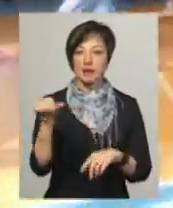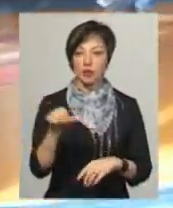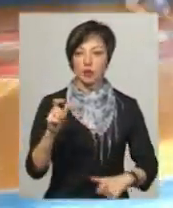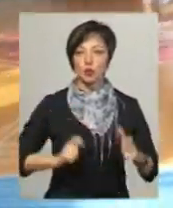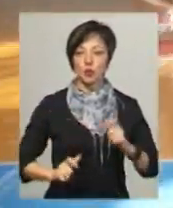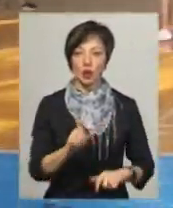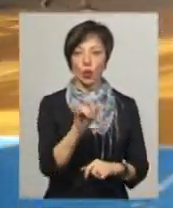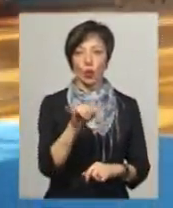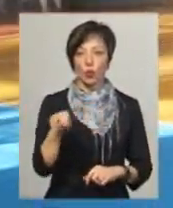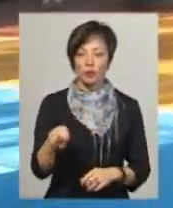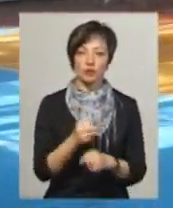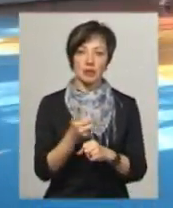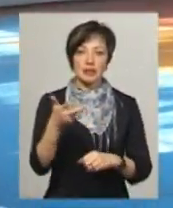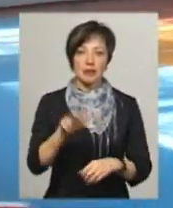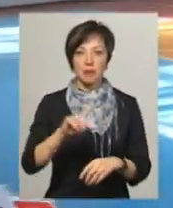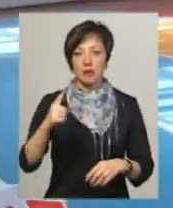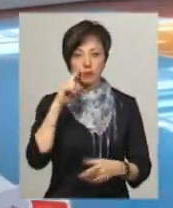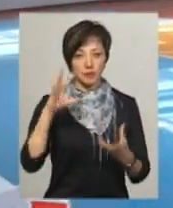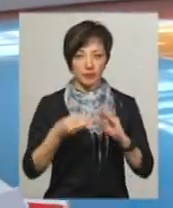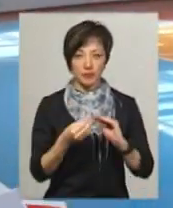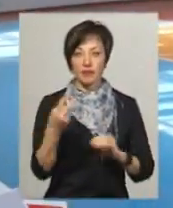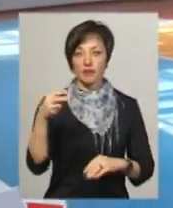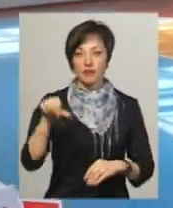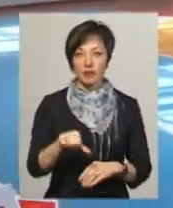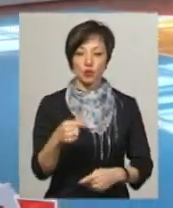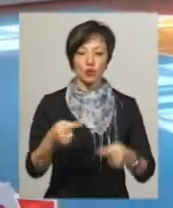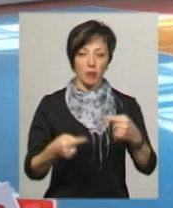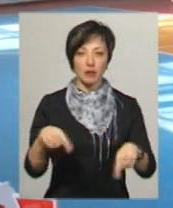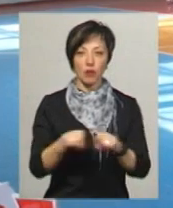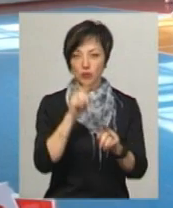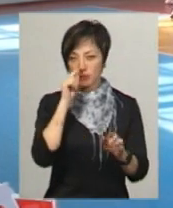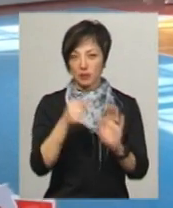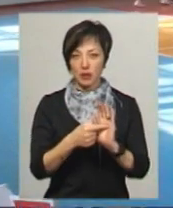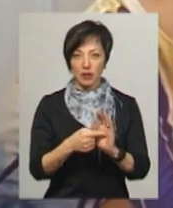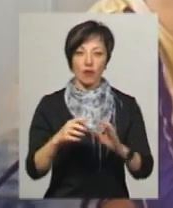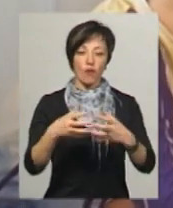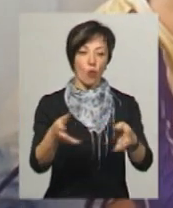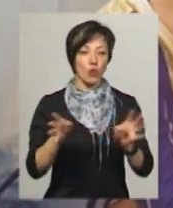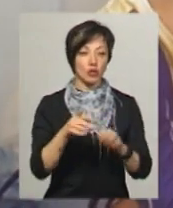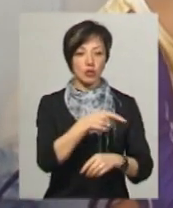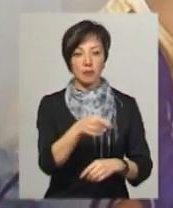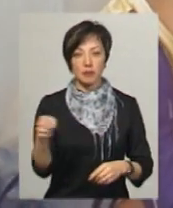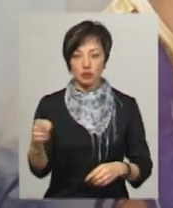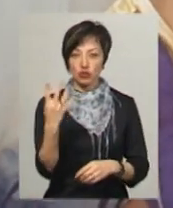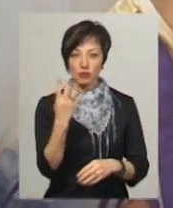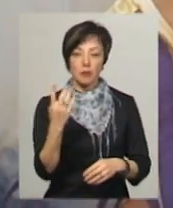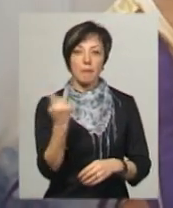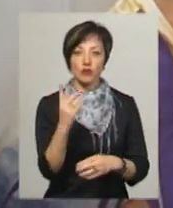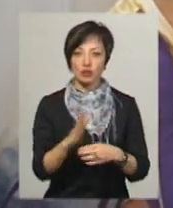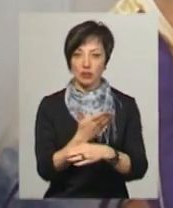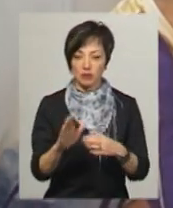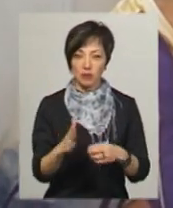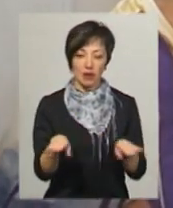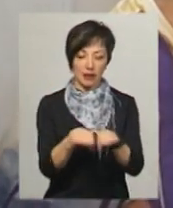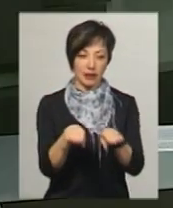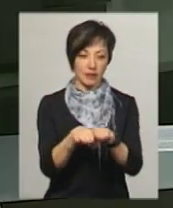студенти ХУПу зробили три перші очки. Ще за дві хвилини суперники також влучили в кошик. І протягом першої частини зустрічі команди йшли